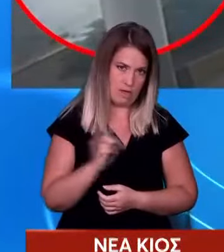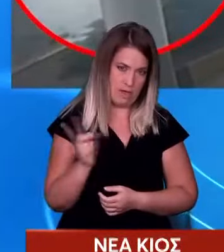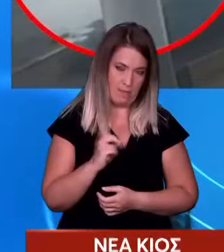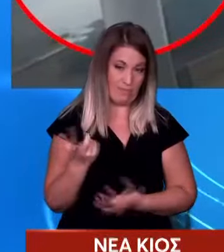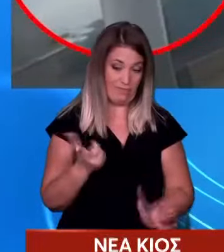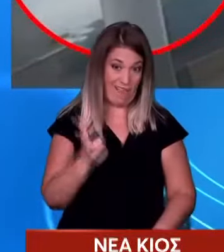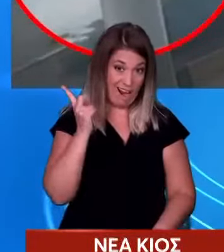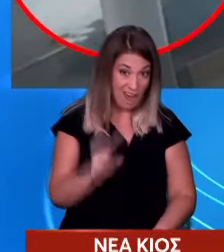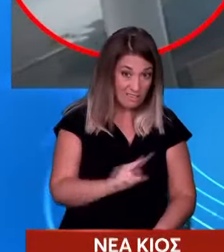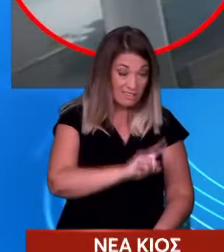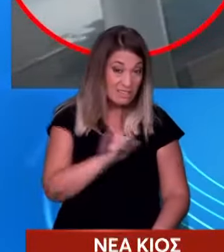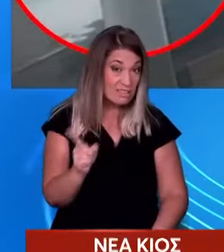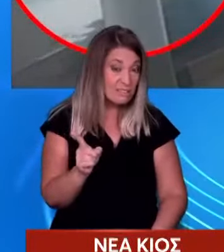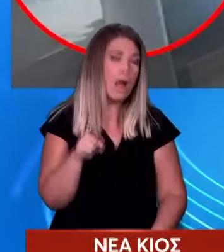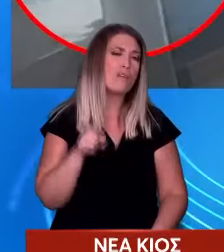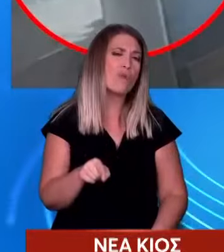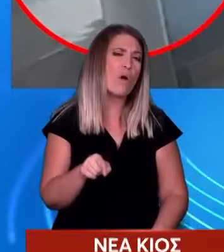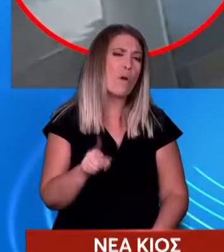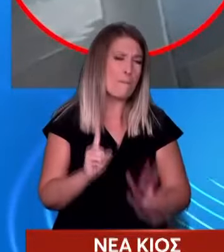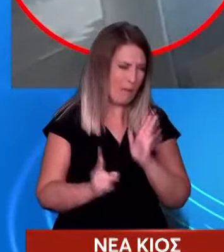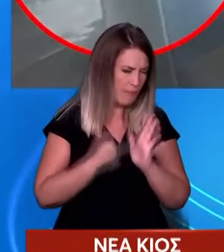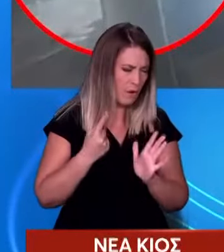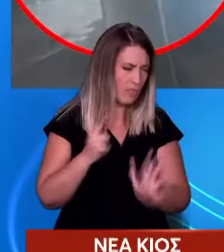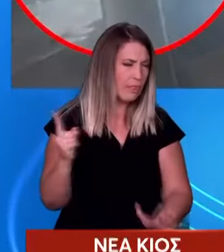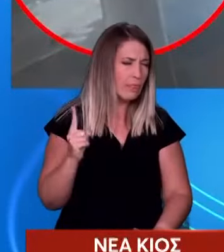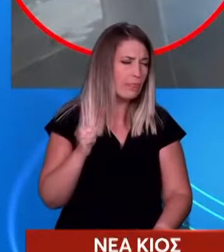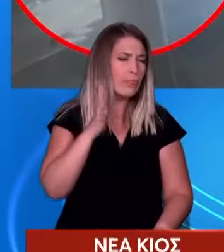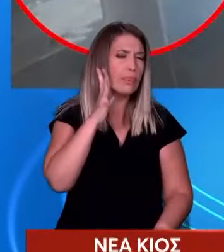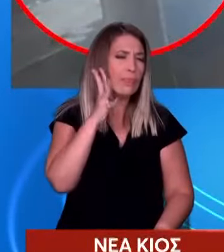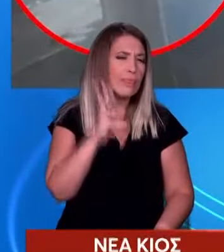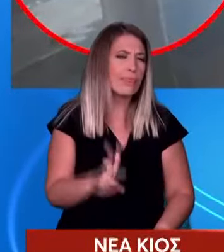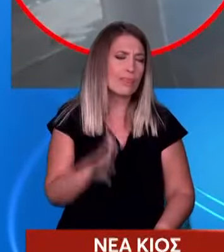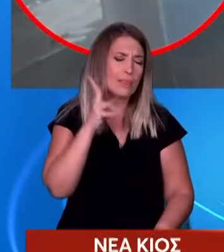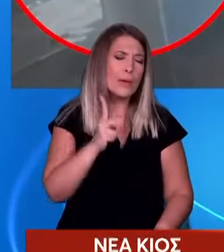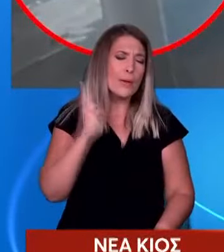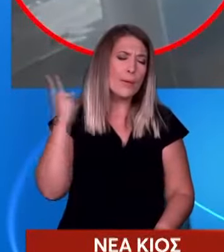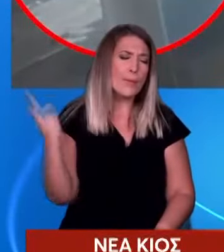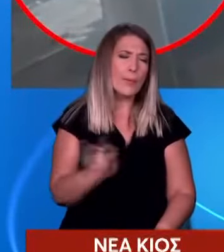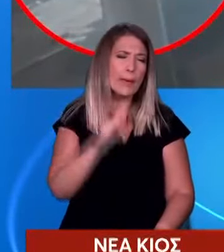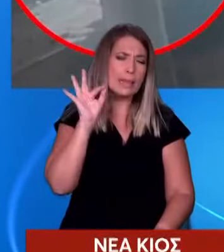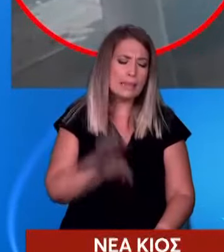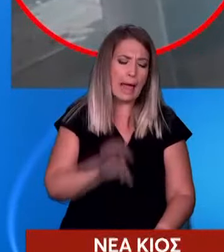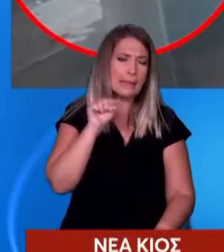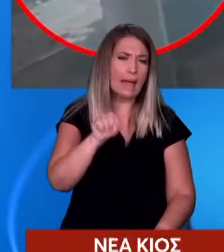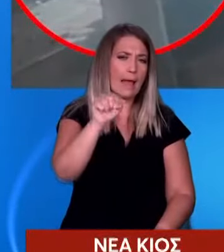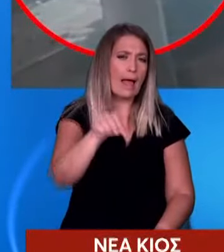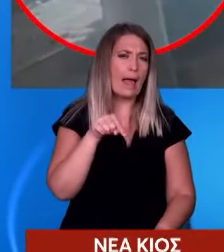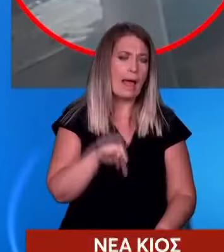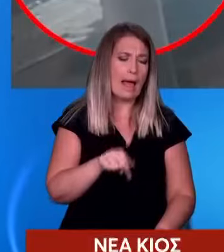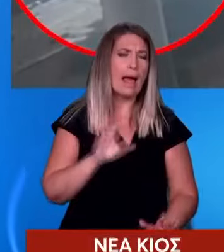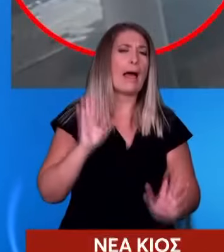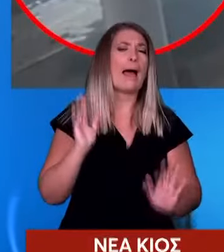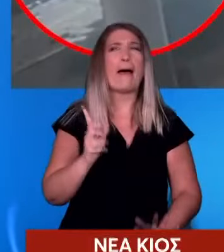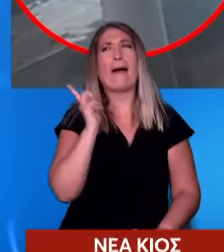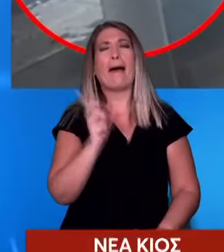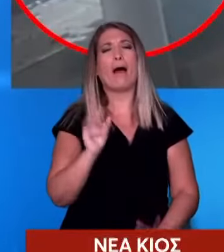ταχύτητα, γίνεται κάθε μέρα και υπάρχουν και συγκεκριμένα σημεία στα οποία δεν βάζουν απλά τρέχουν μόνοι, απλά